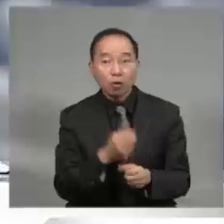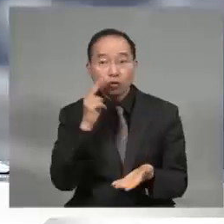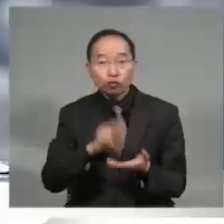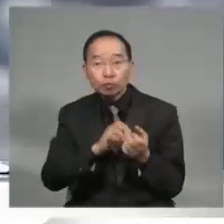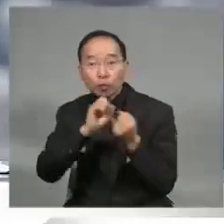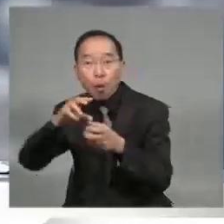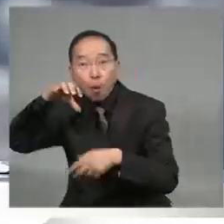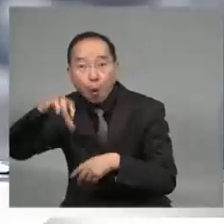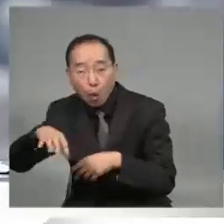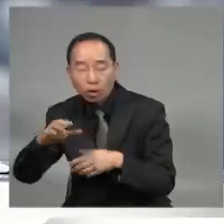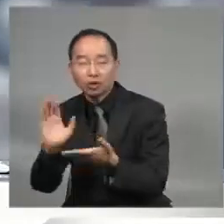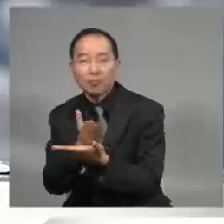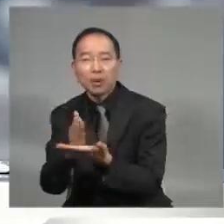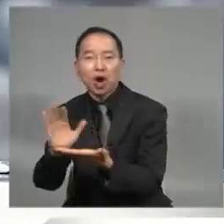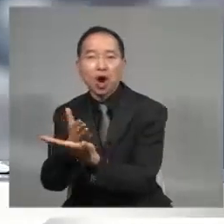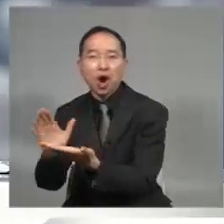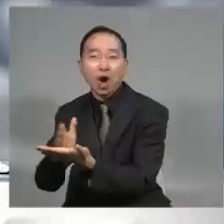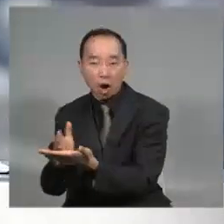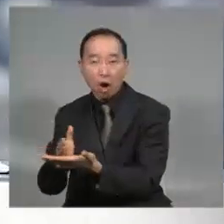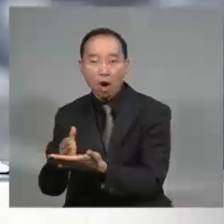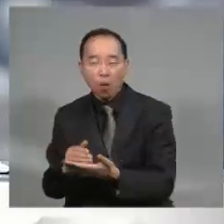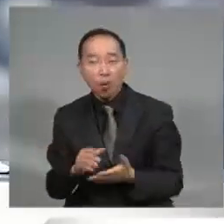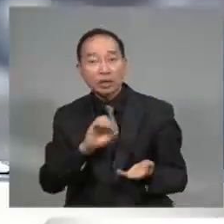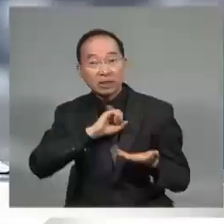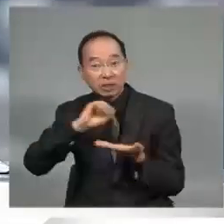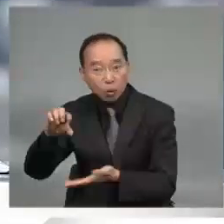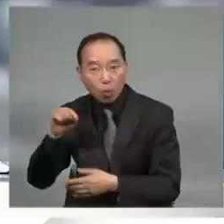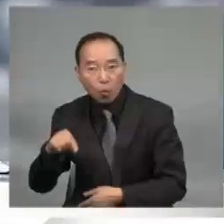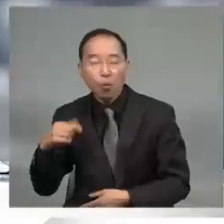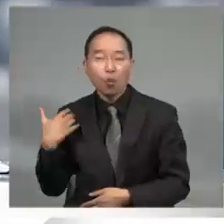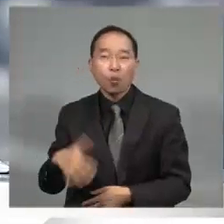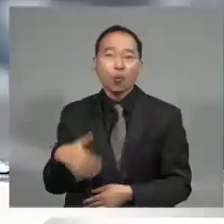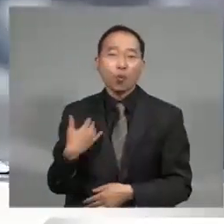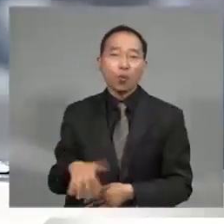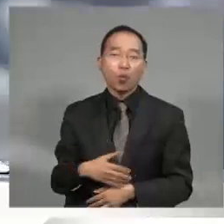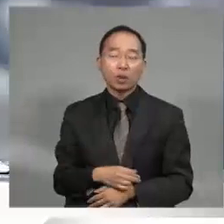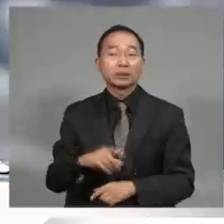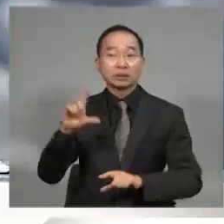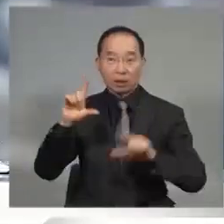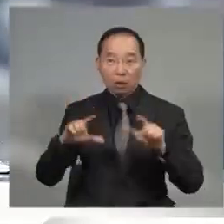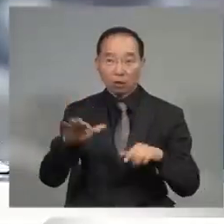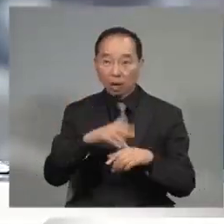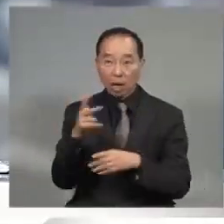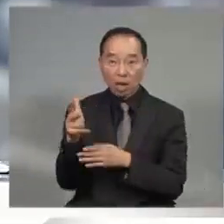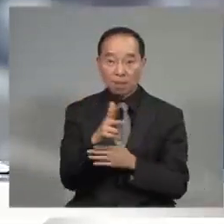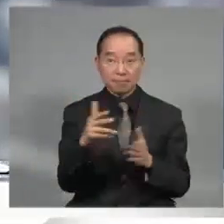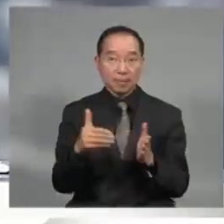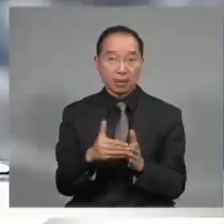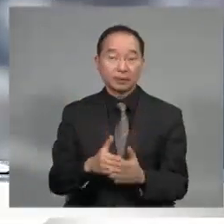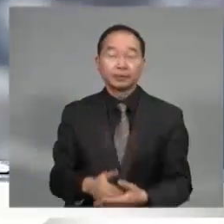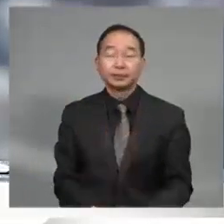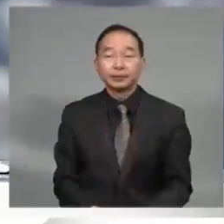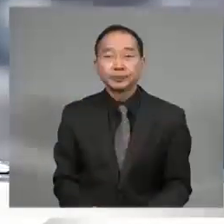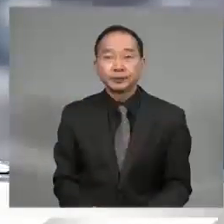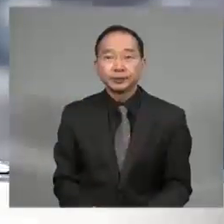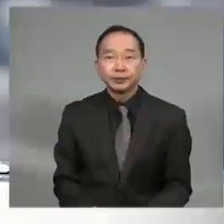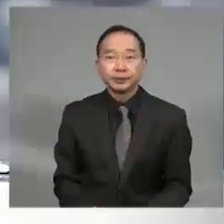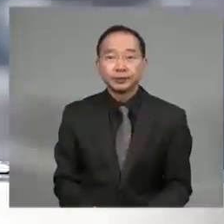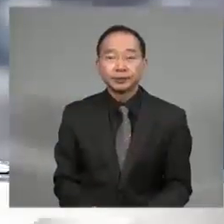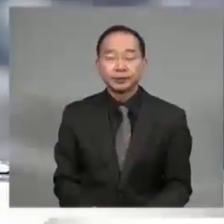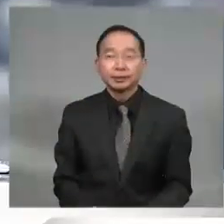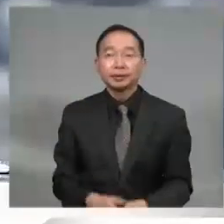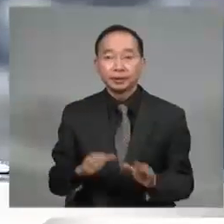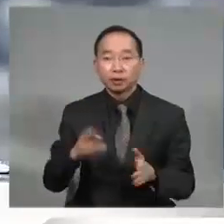관외 따로 나눠서 이송하는 실시간의 그 상황까지도 저희가 전달을 좀 해드렸는데요. 자,